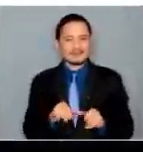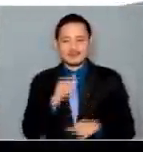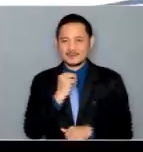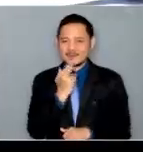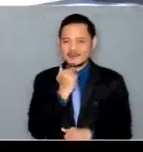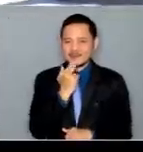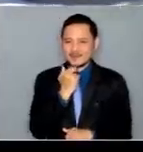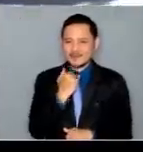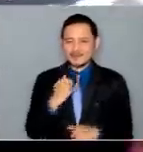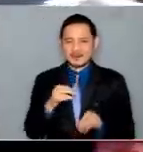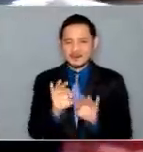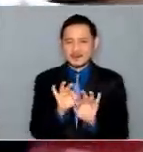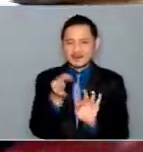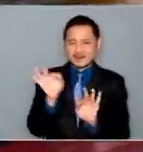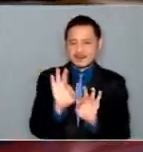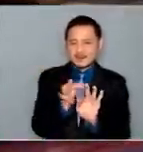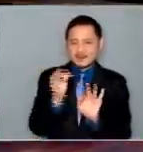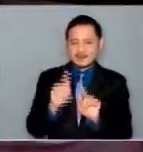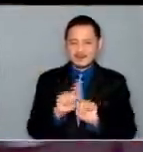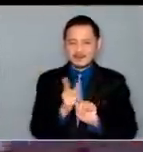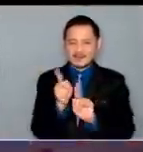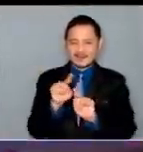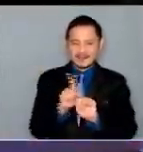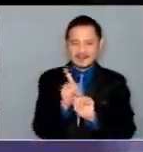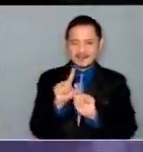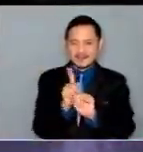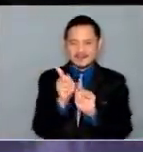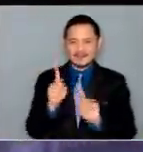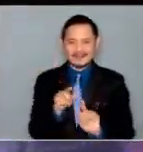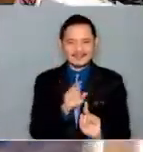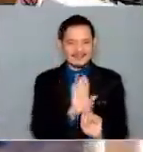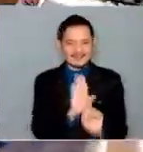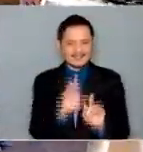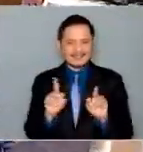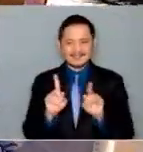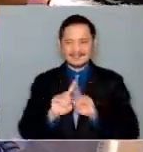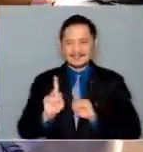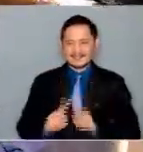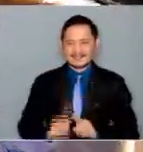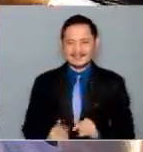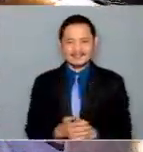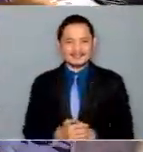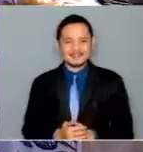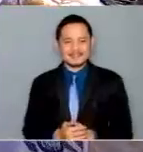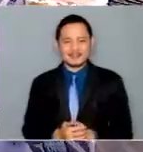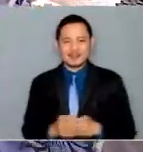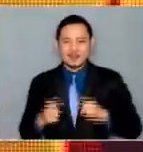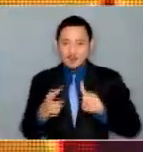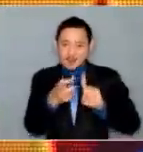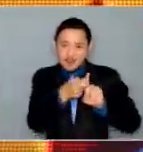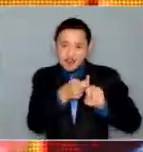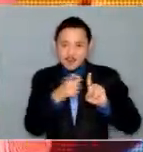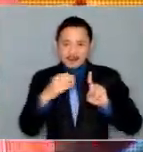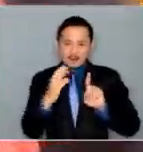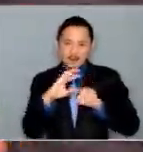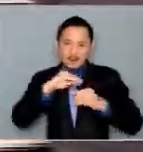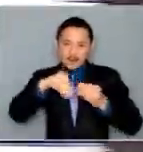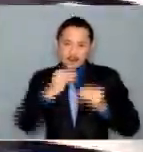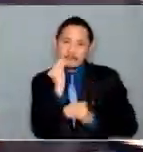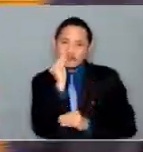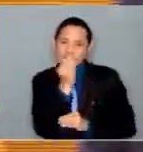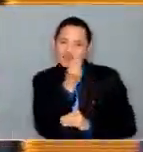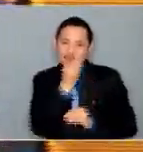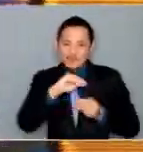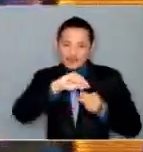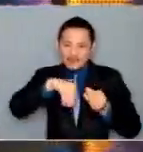mga crochet. Mm-hmm. Ano ba yung mga nakikita natin dito? So, ito po mga napkin holders, napkin rings, crocheted po sila. Ito